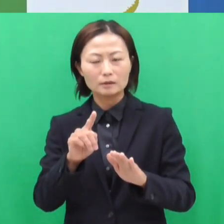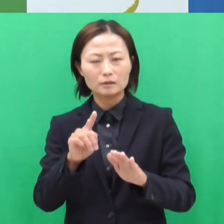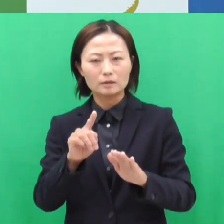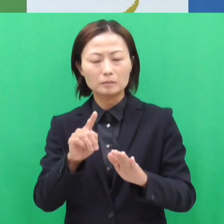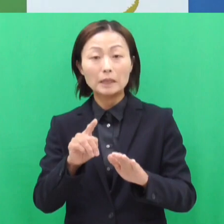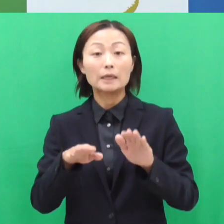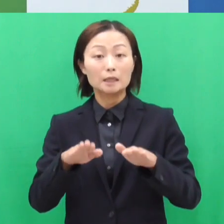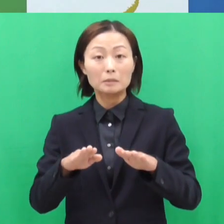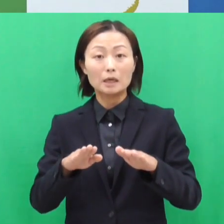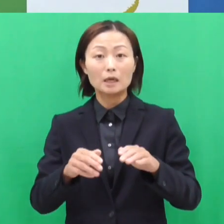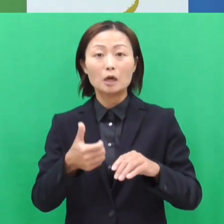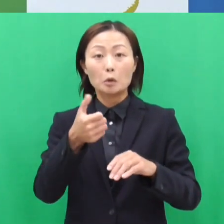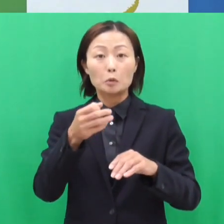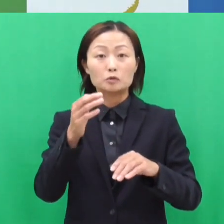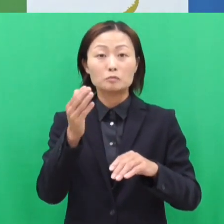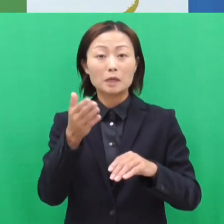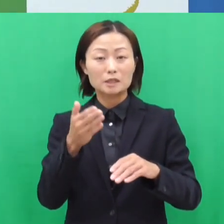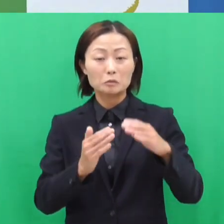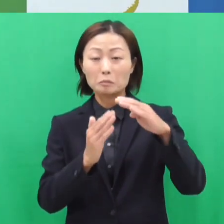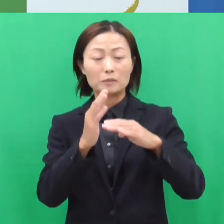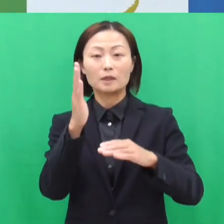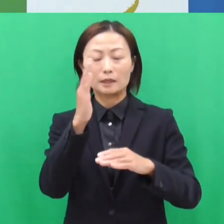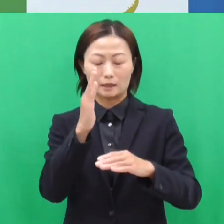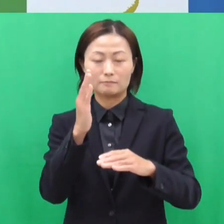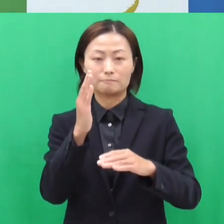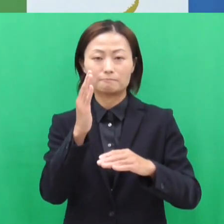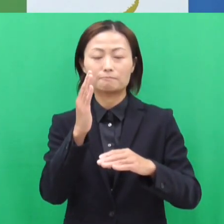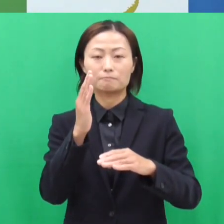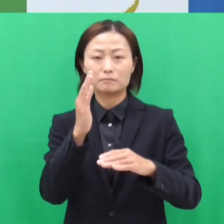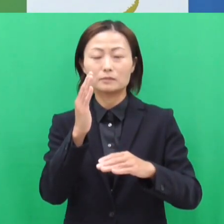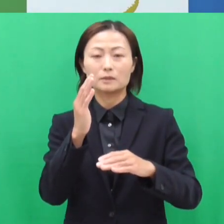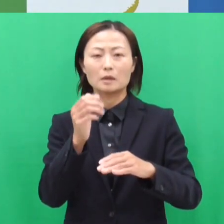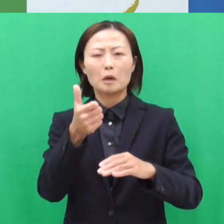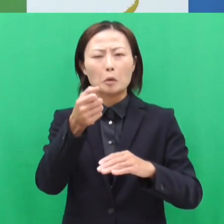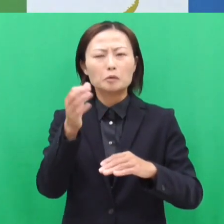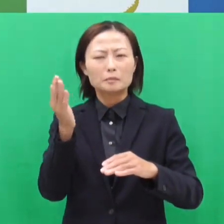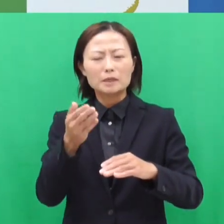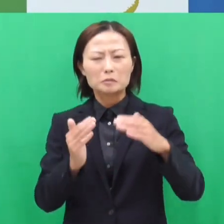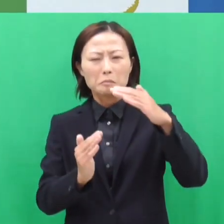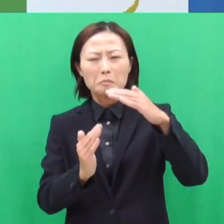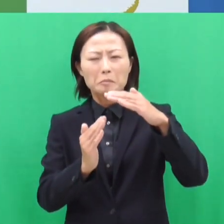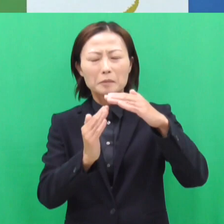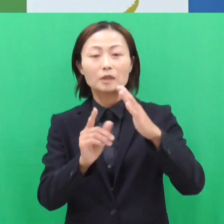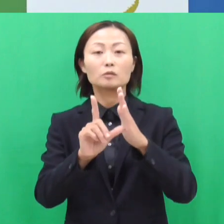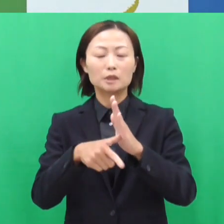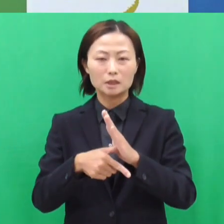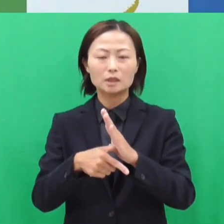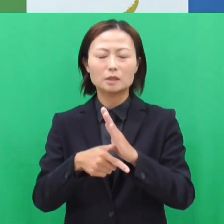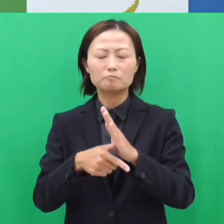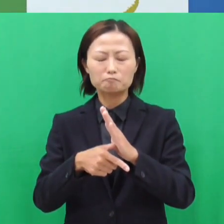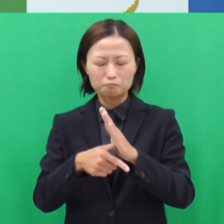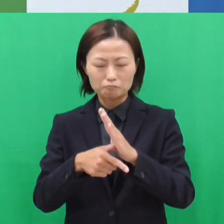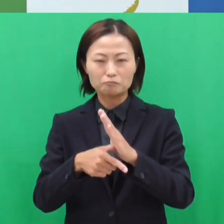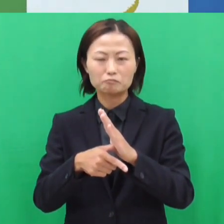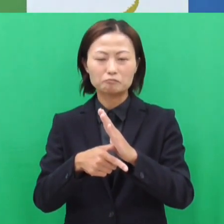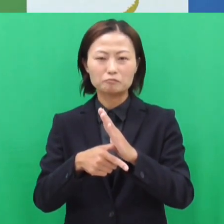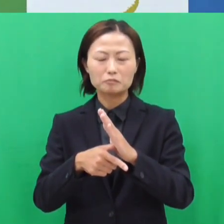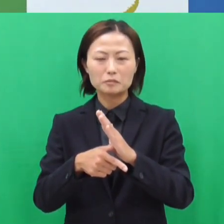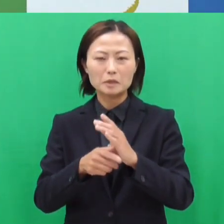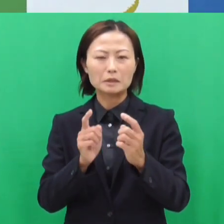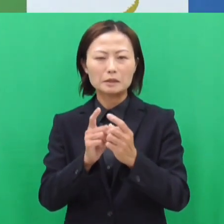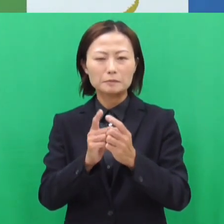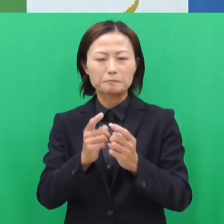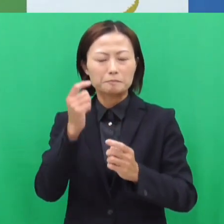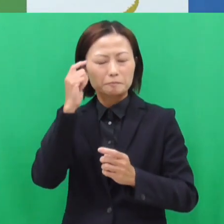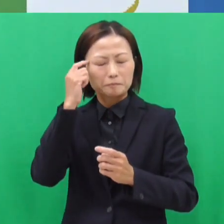50%達成したわけでありませんのでその力があってまいりましたら対策本部会議等を開いてですね専門家が動きが聞きながら手を考えていきたいと